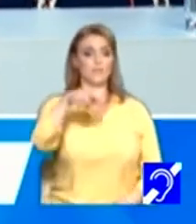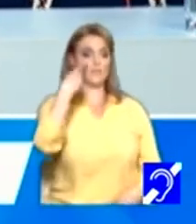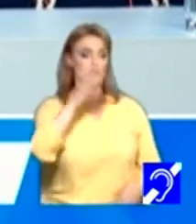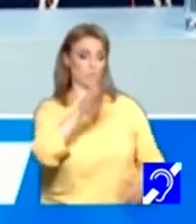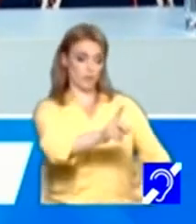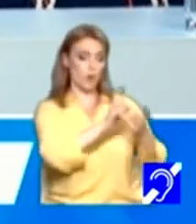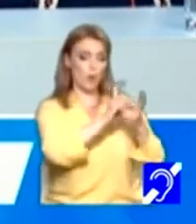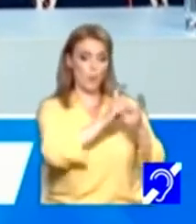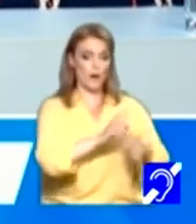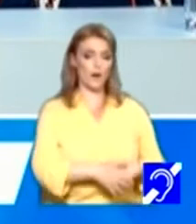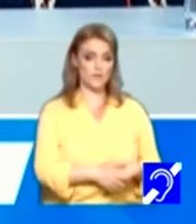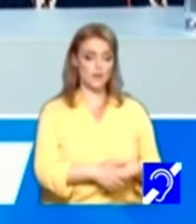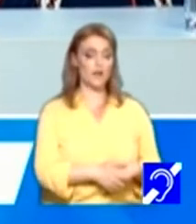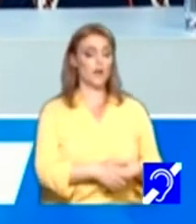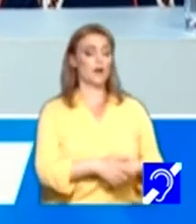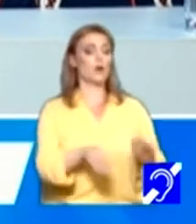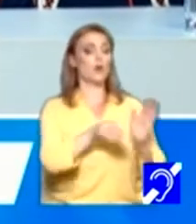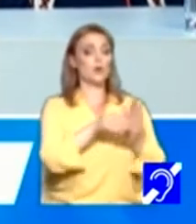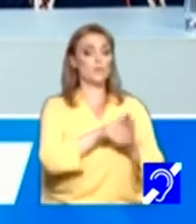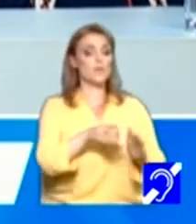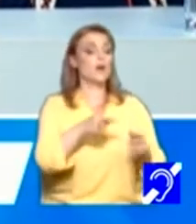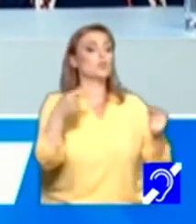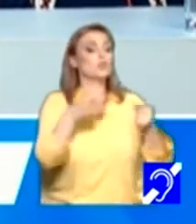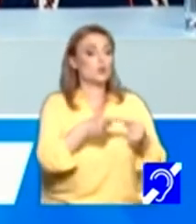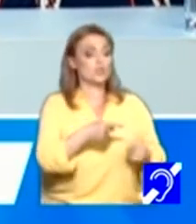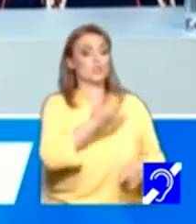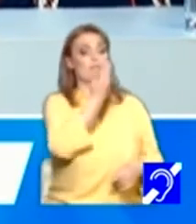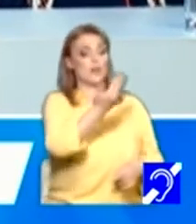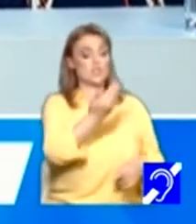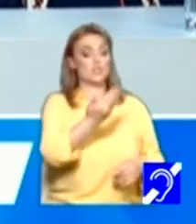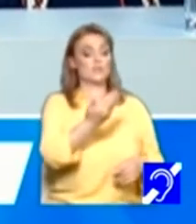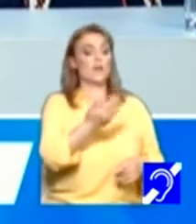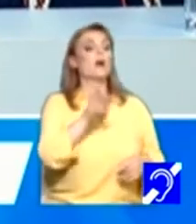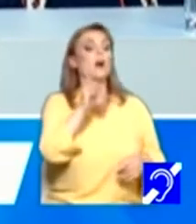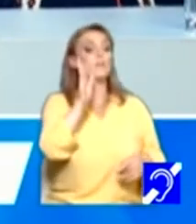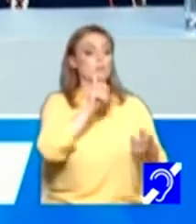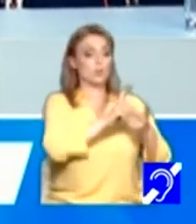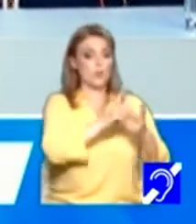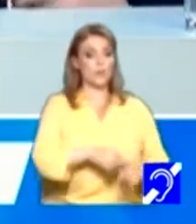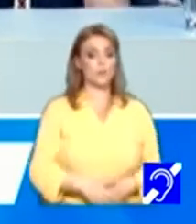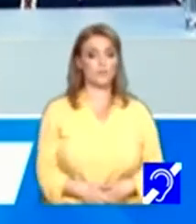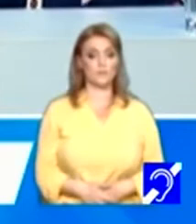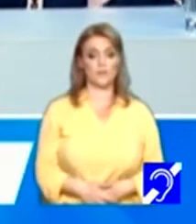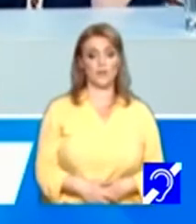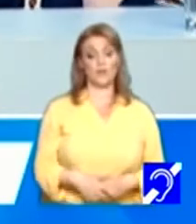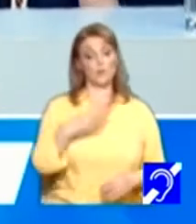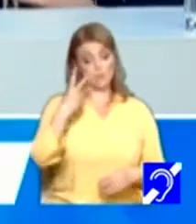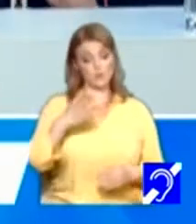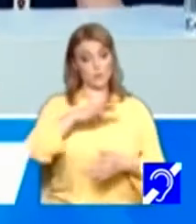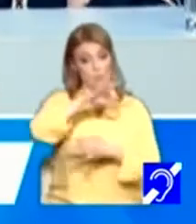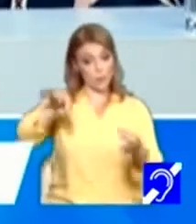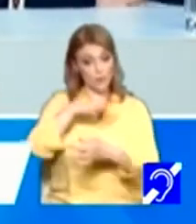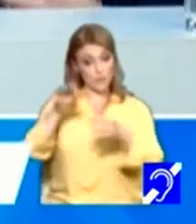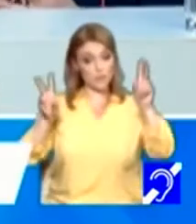corupția. Trei pași concreți pentru a combate corupția după viziunea partidului dumneavoastră. Uitați-vă, chiar proiectul se numește,